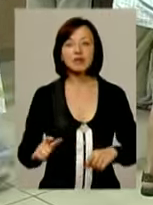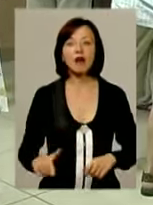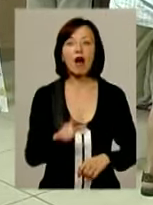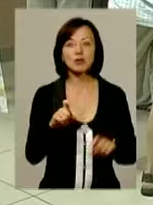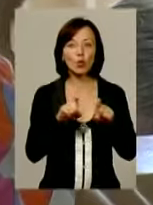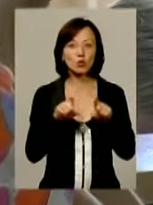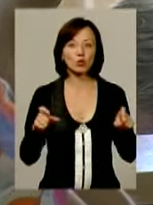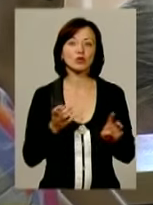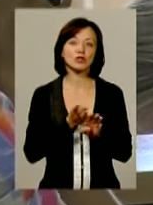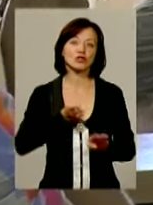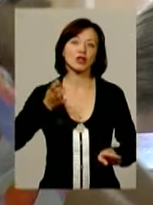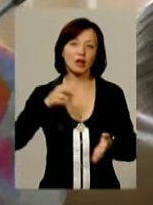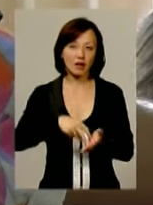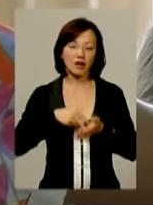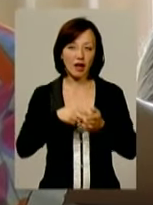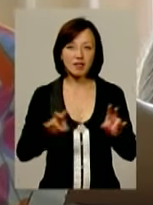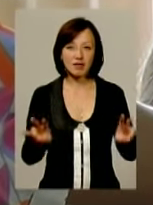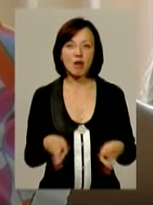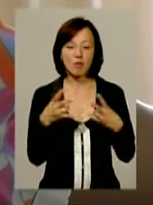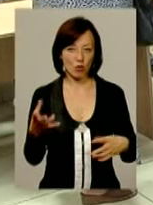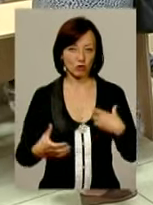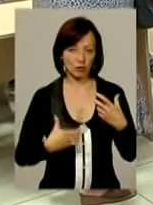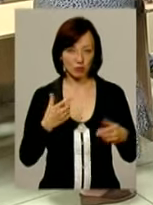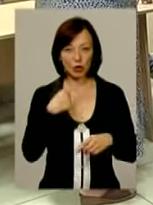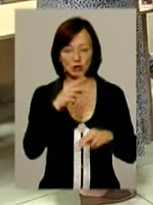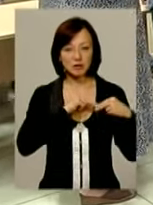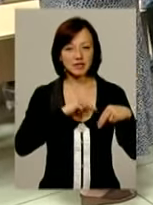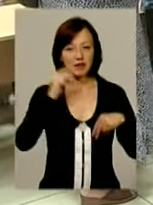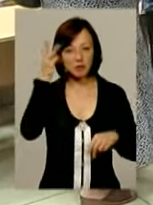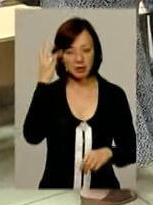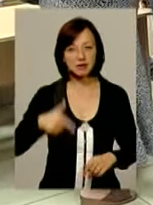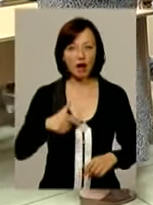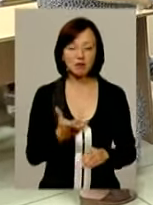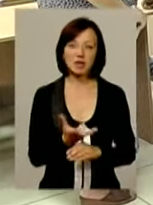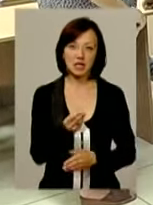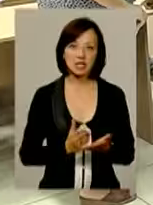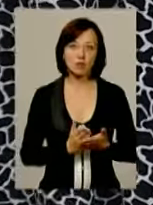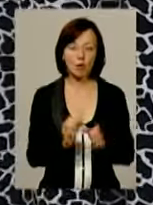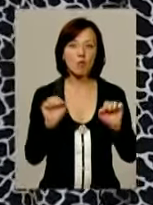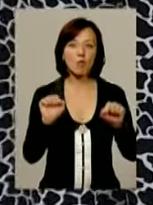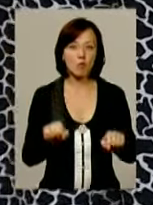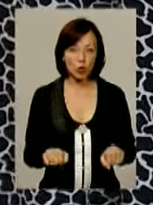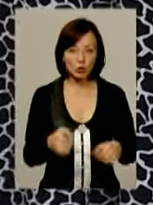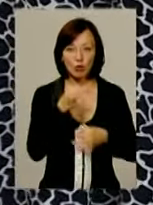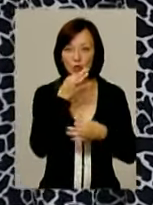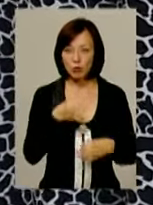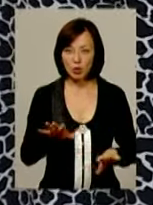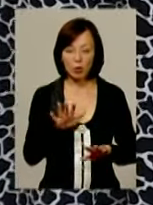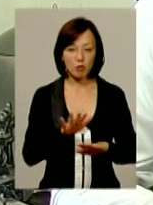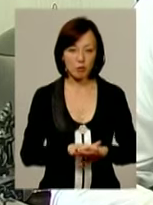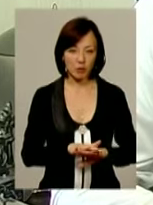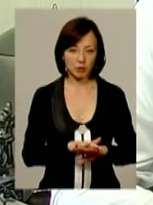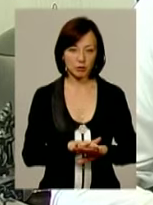вистоювати у чергах і тривожитися не потрібно, кажуть фахівці Хмельницьгазу. Сплатити за послуги можна без перешкод у будь-якому